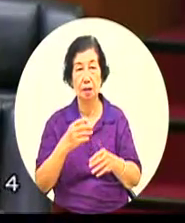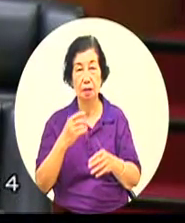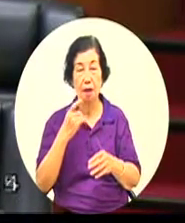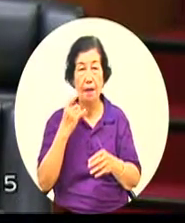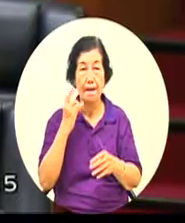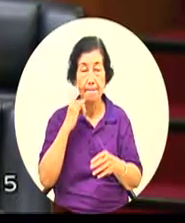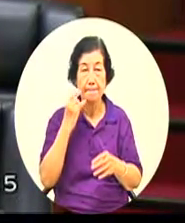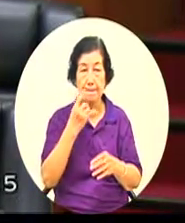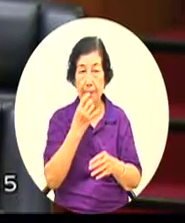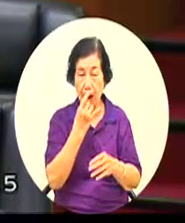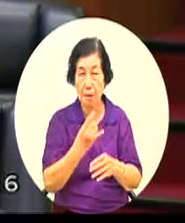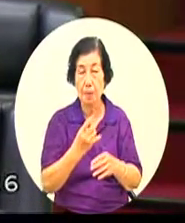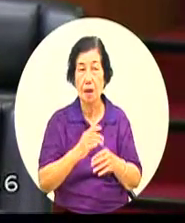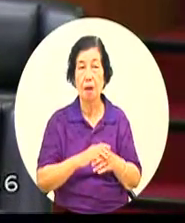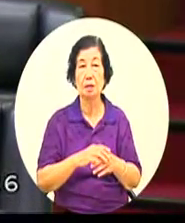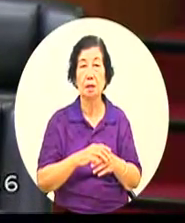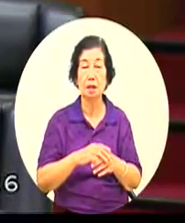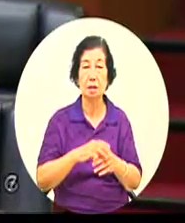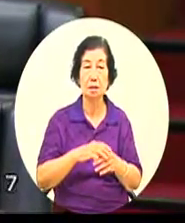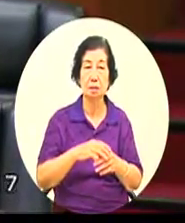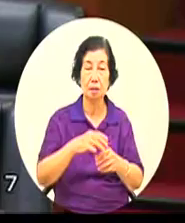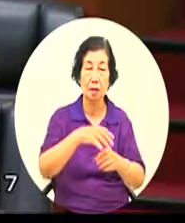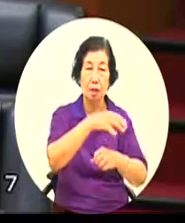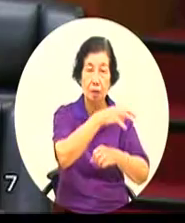境，或者是因为